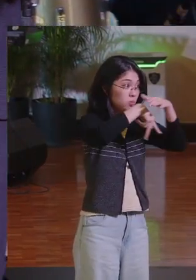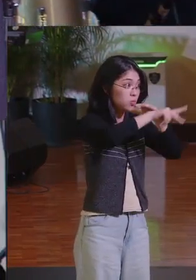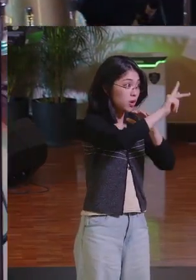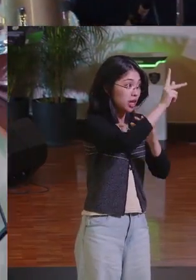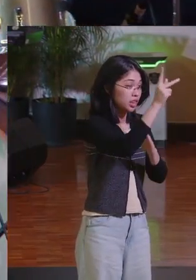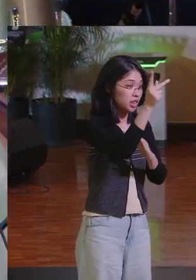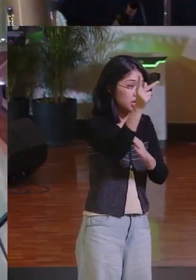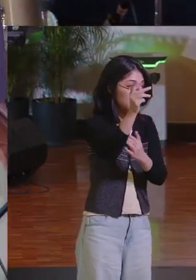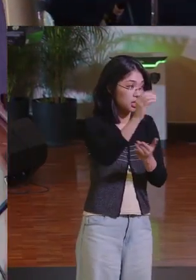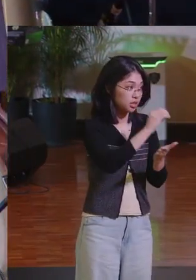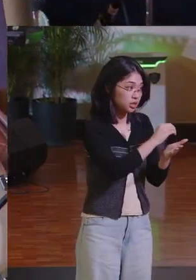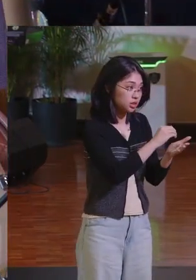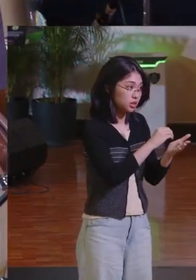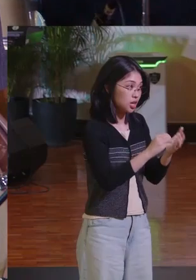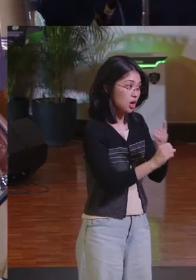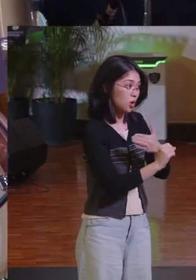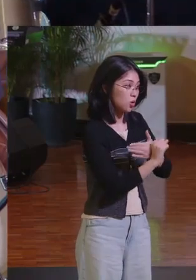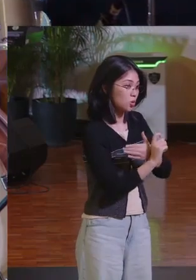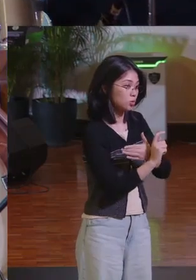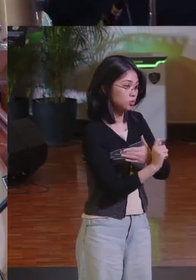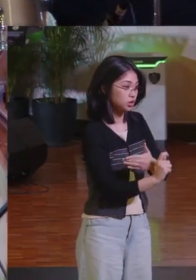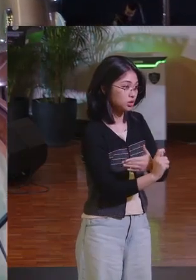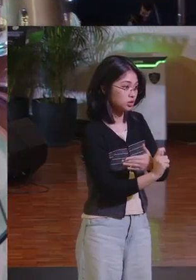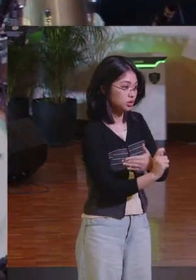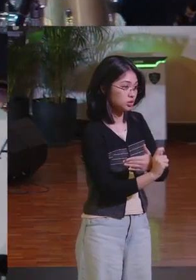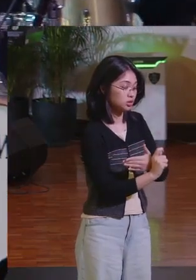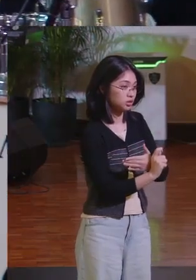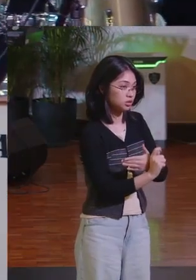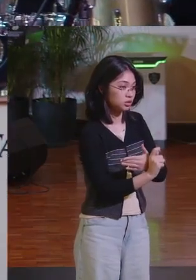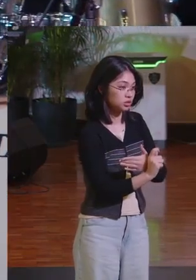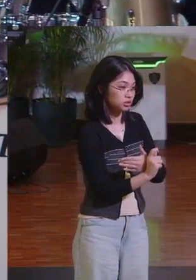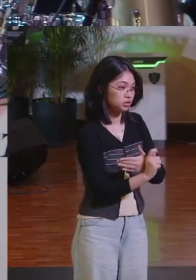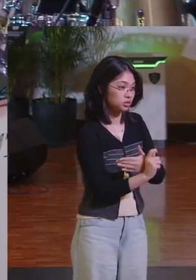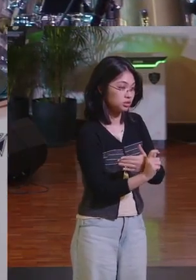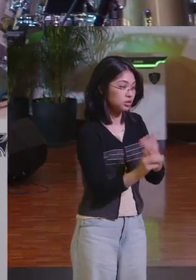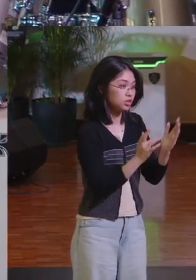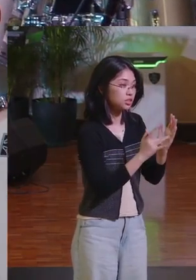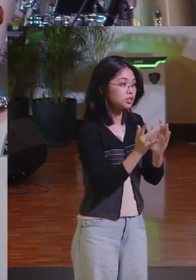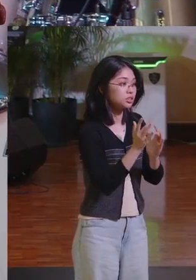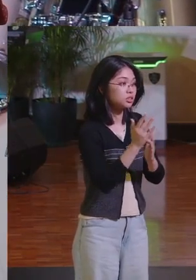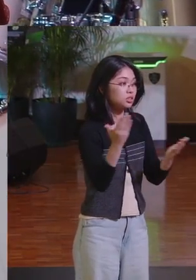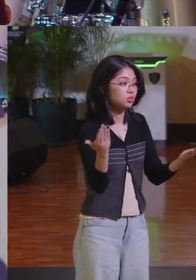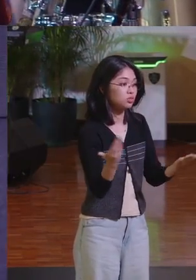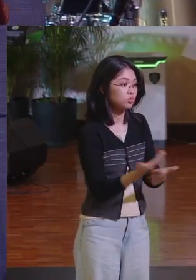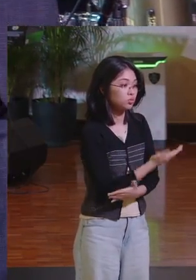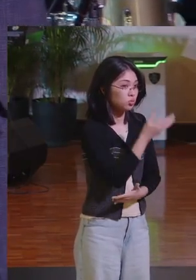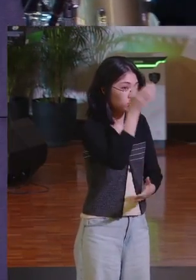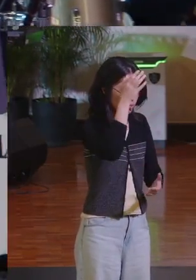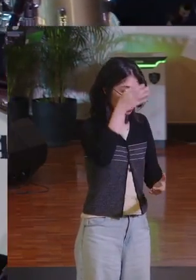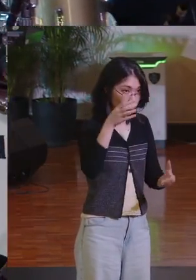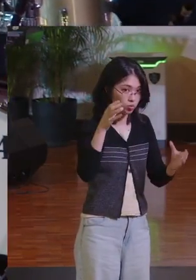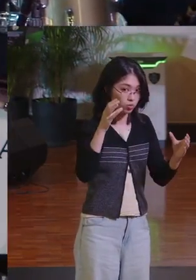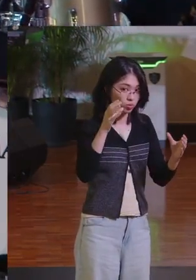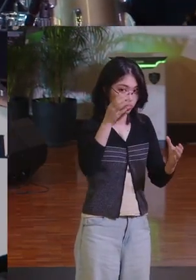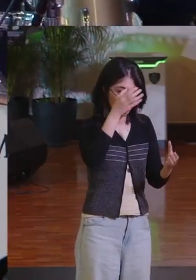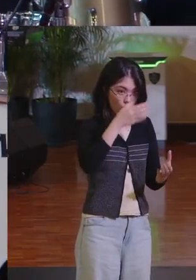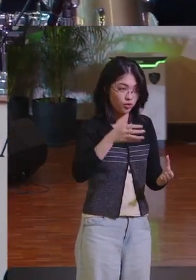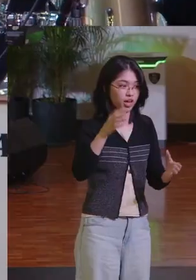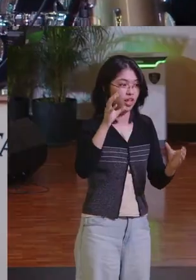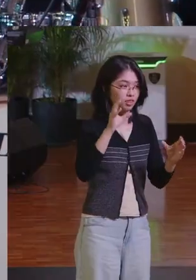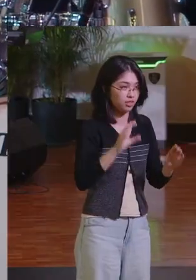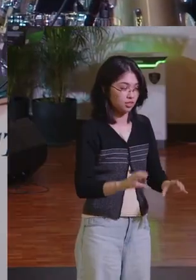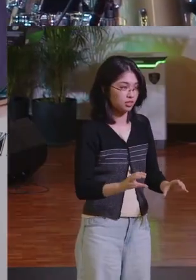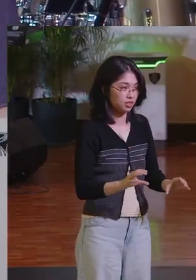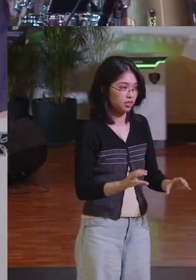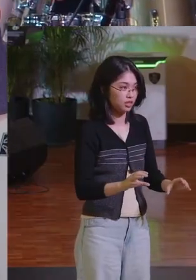sinulat nila yung Old Testament, di ba? Si Jesus naman, yan ang New Covenant. So Old Testament plus New